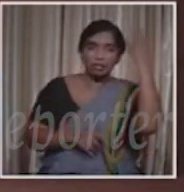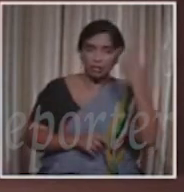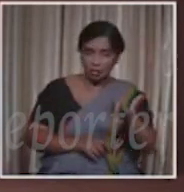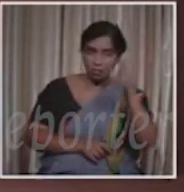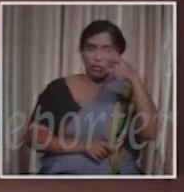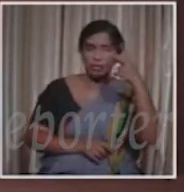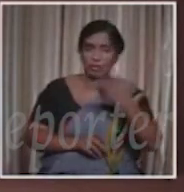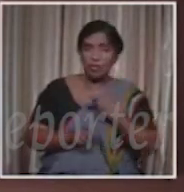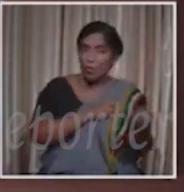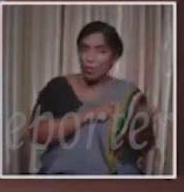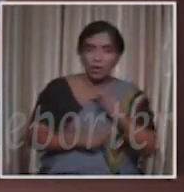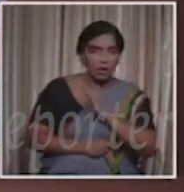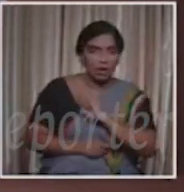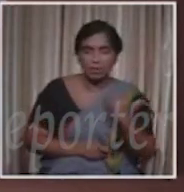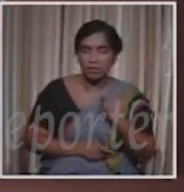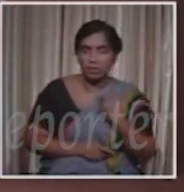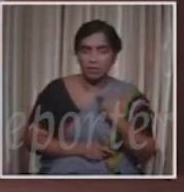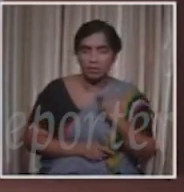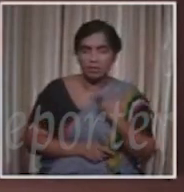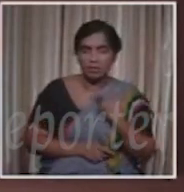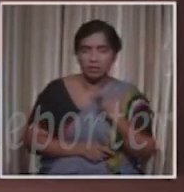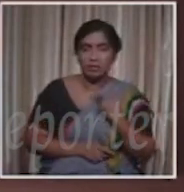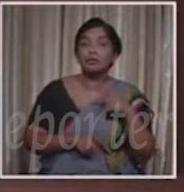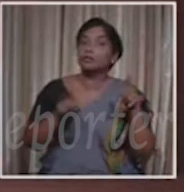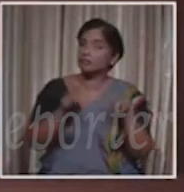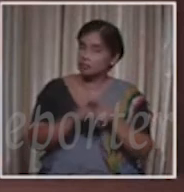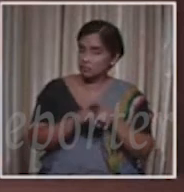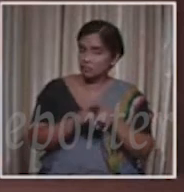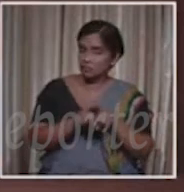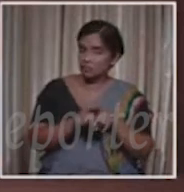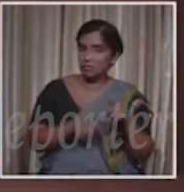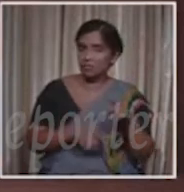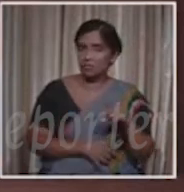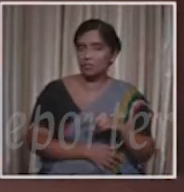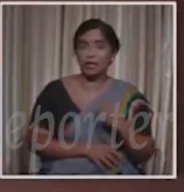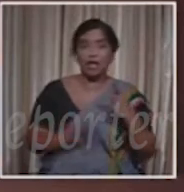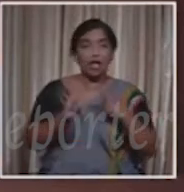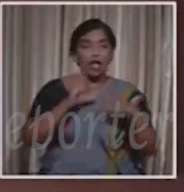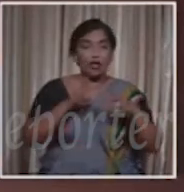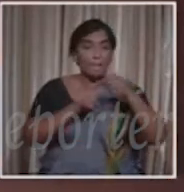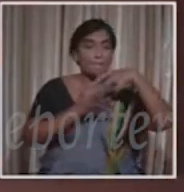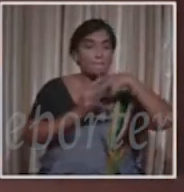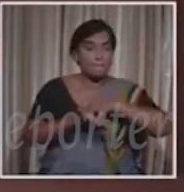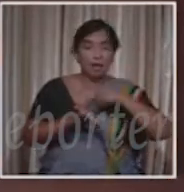තිබනවා වෙඩි තබලා දෙදෙනෙක් ඝාතනය කරනවා අපි ගල් කැටයක් අතින් අතගත්තේ නේ. ඒ වගේම